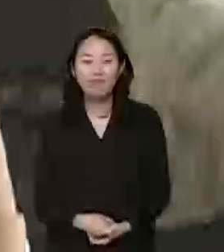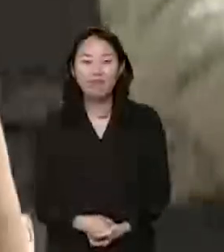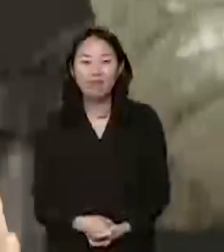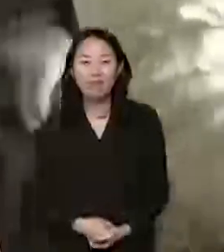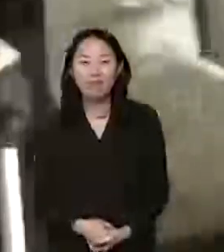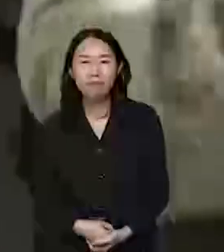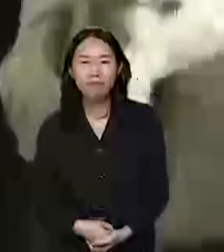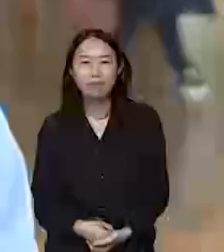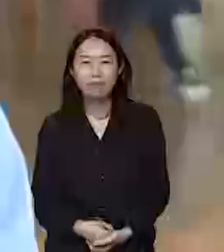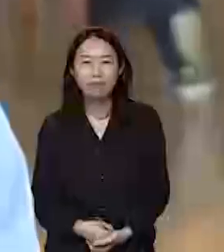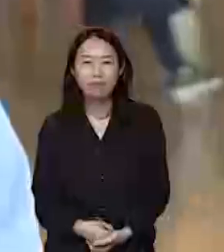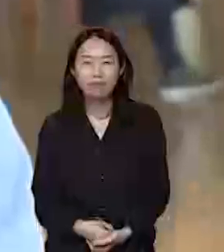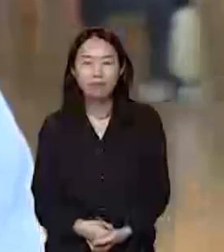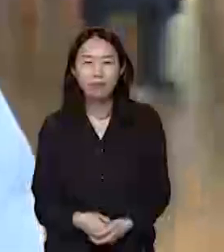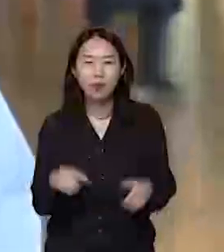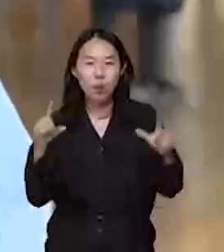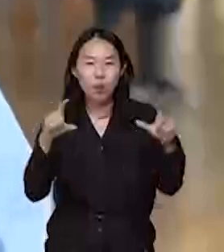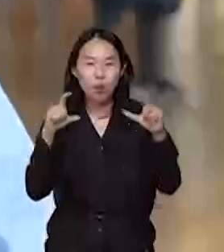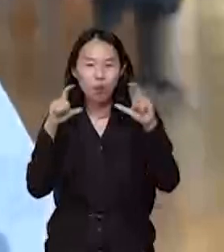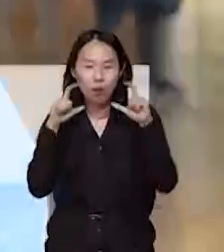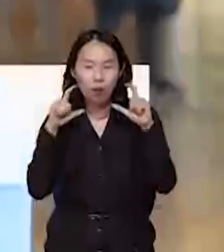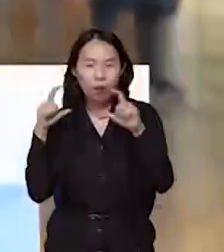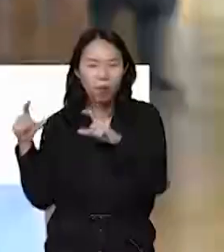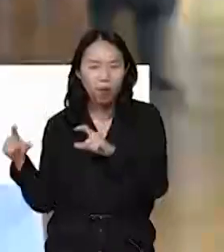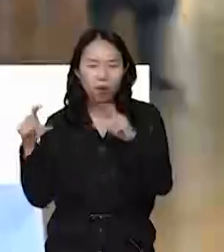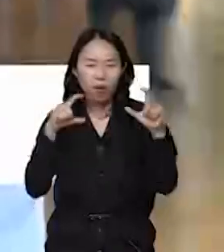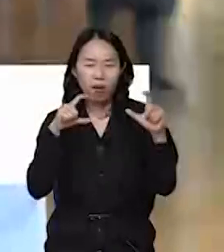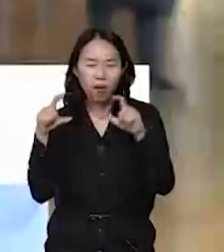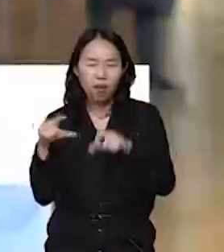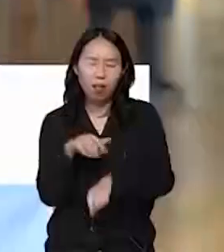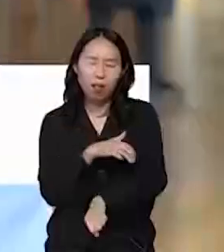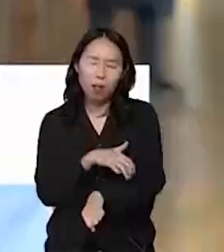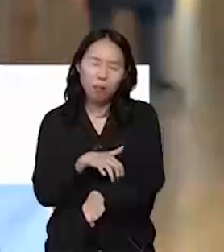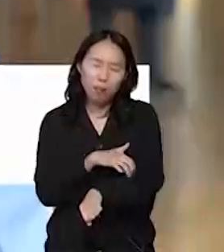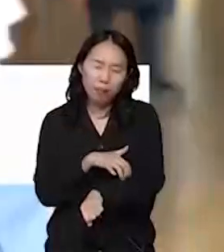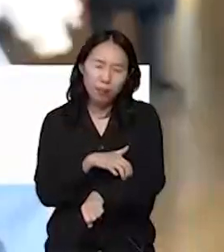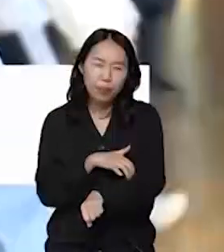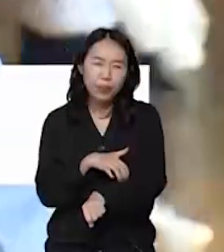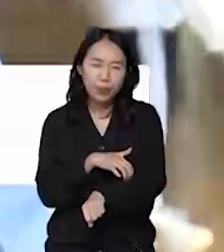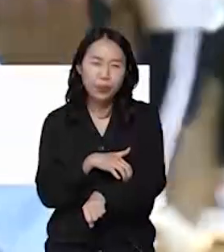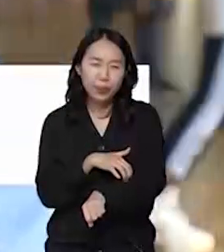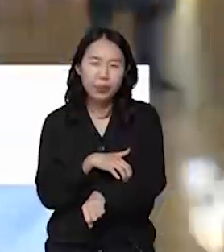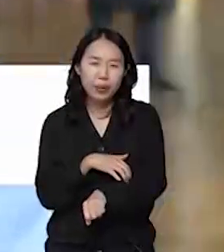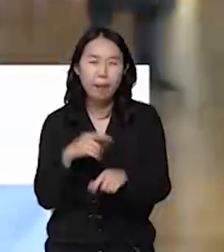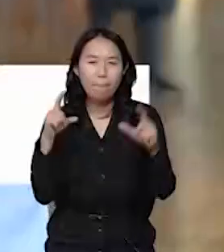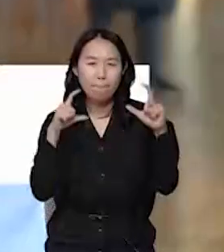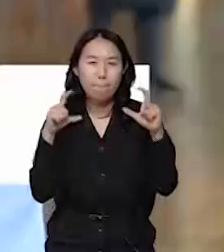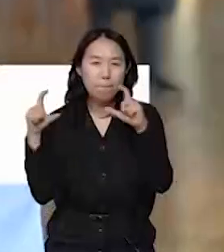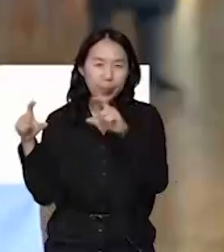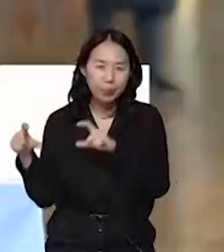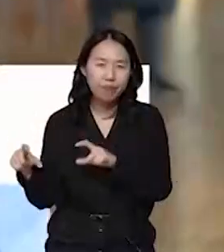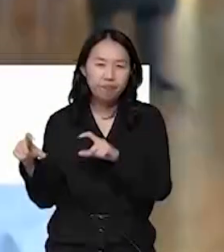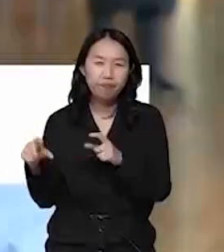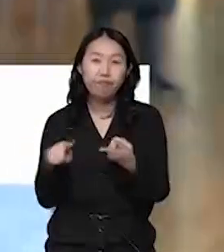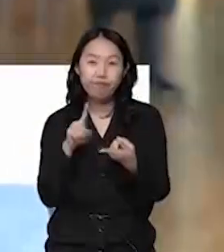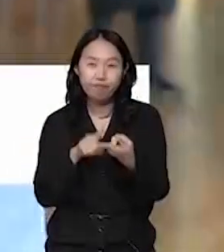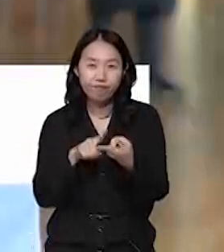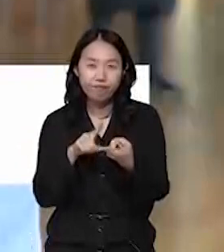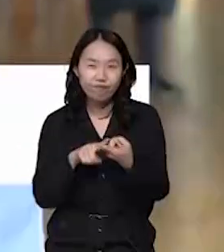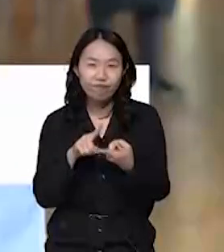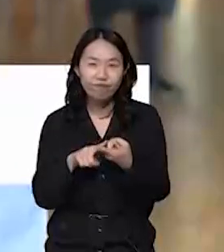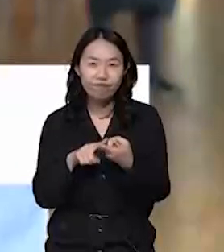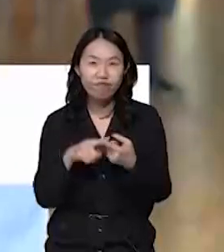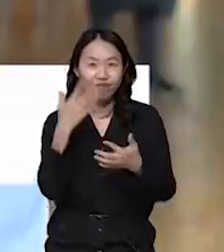띕니다. 마스크를 계속 벗었다 썼다 하기 조금 번거로운 감도 있어서 그냥 아예